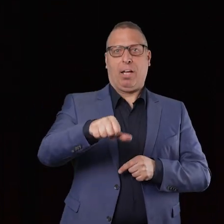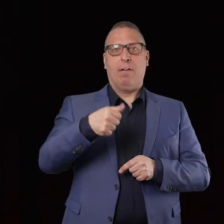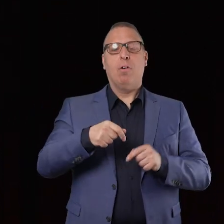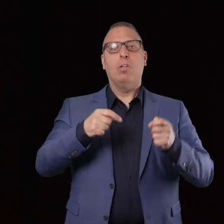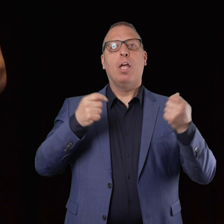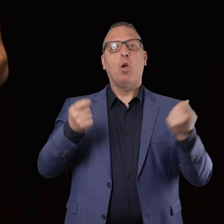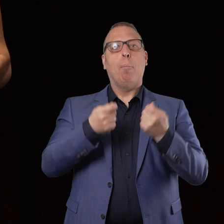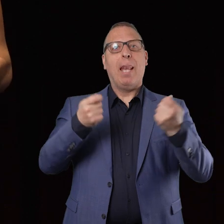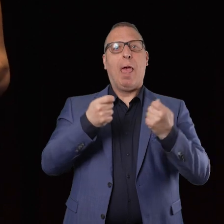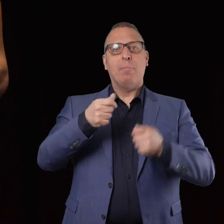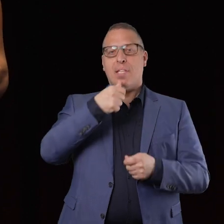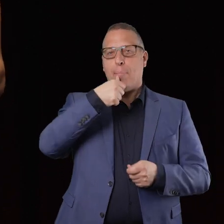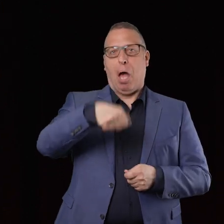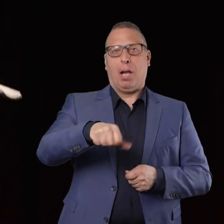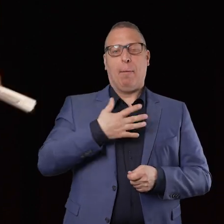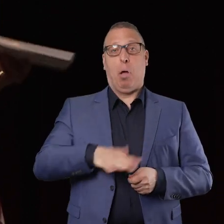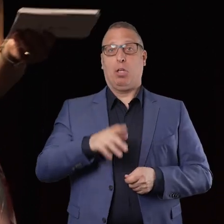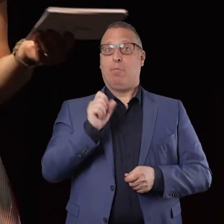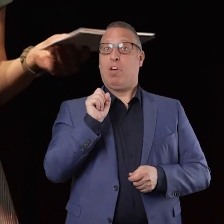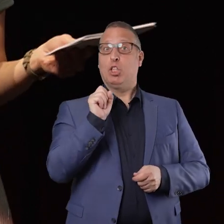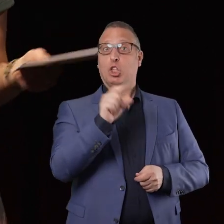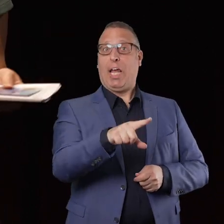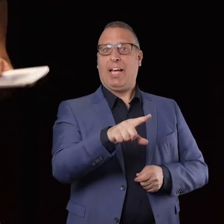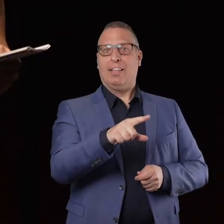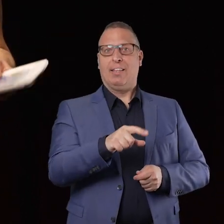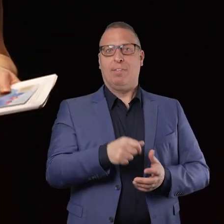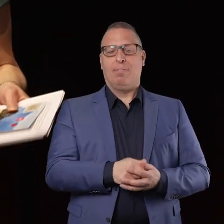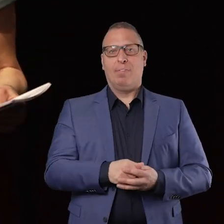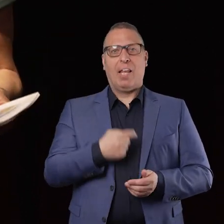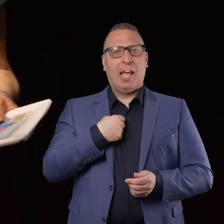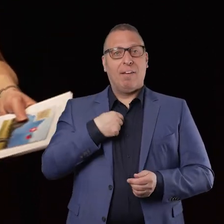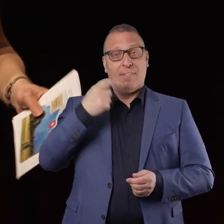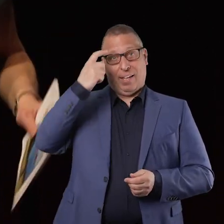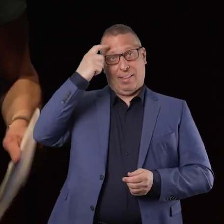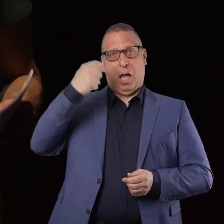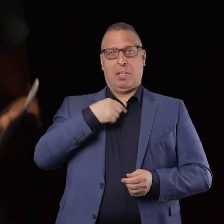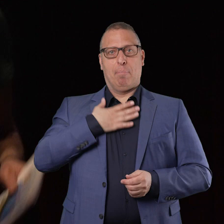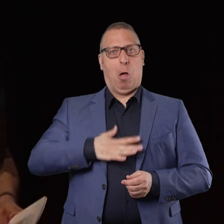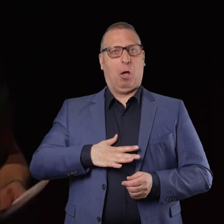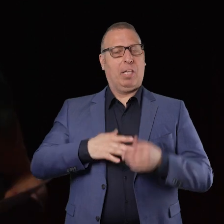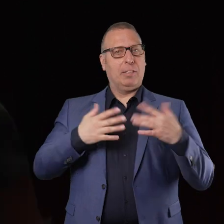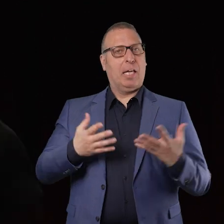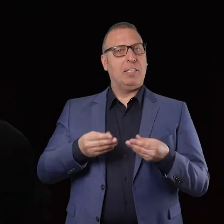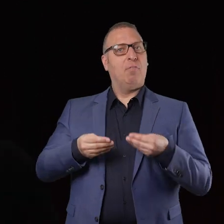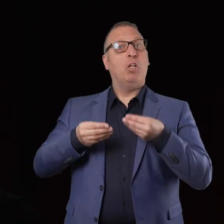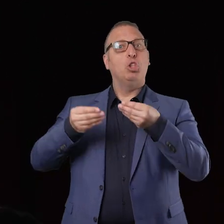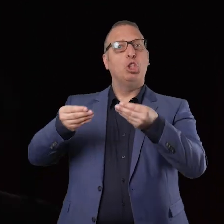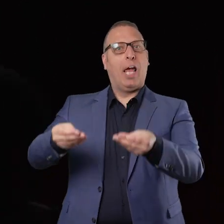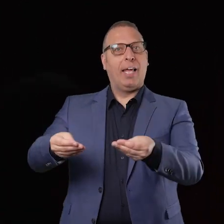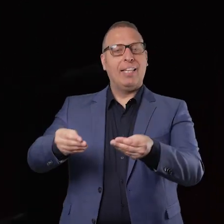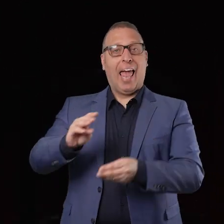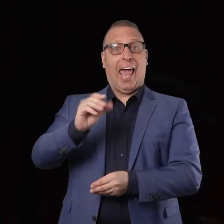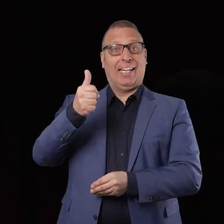der Jubiläumsmarke, verschicken. Und zwar habe ich gedacht, ich verschenke die jetzt einfach.